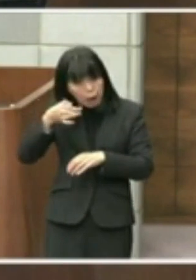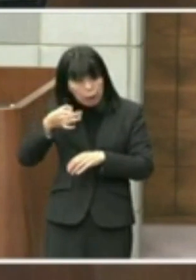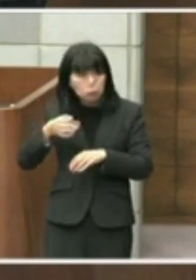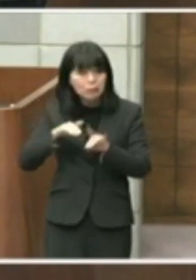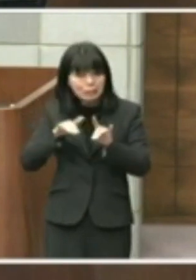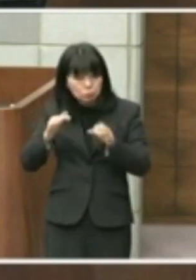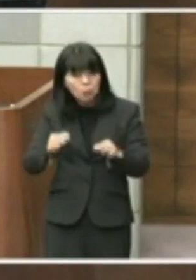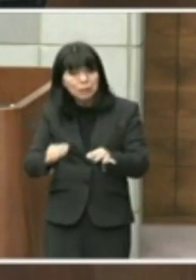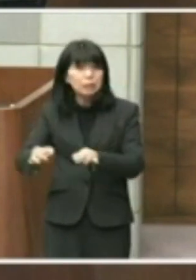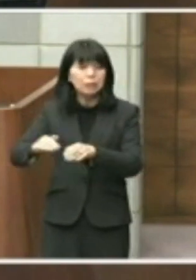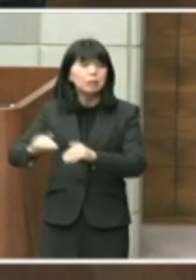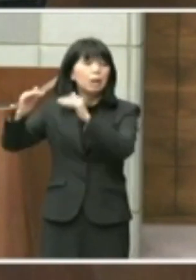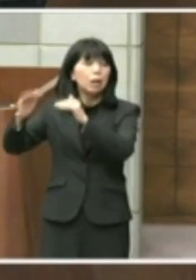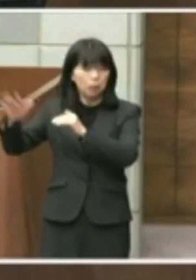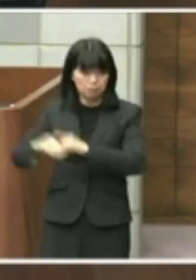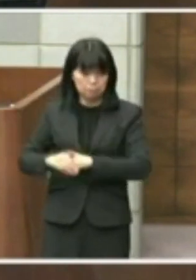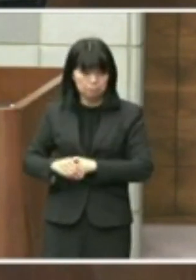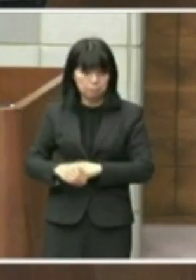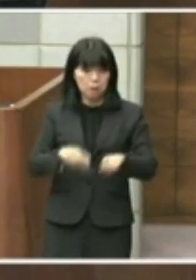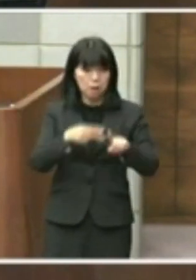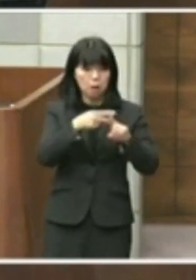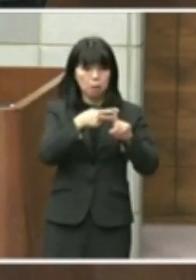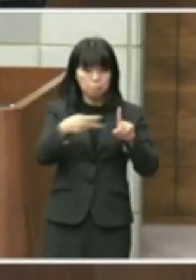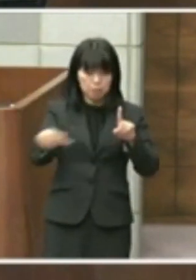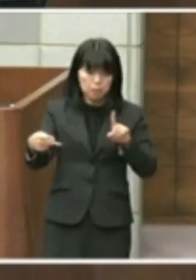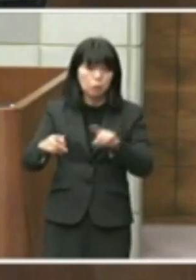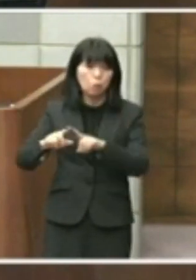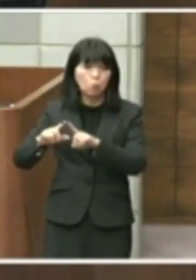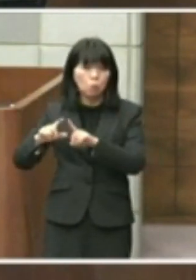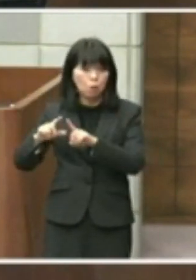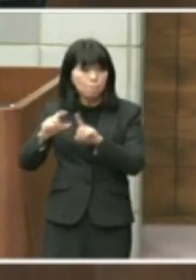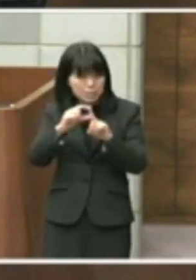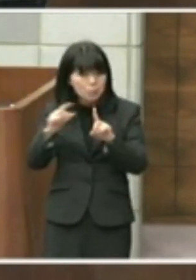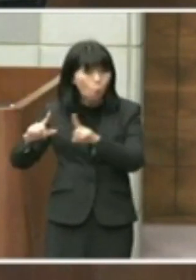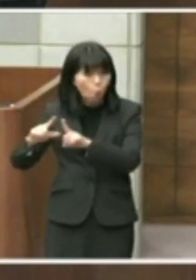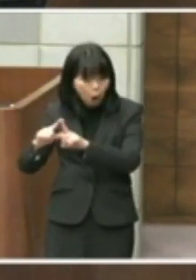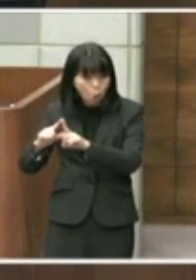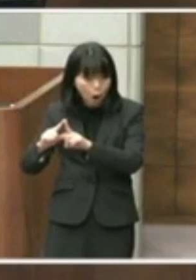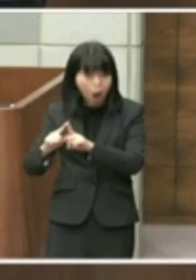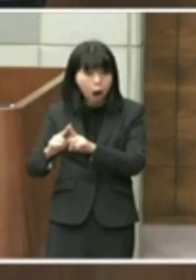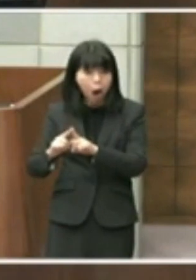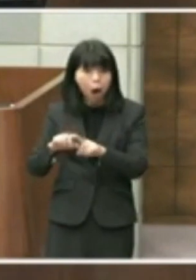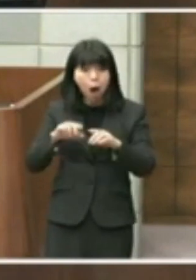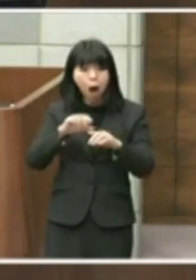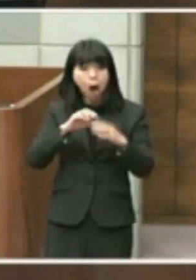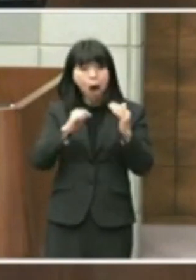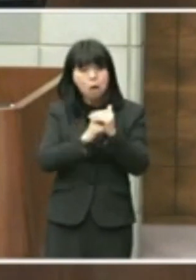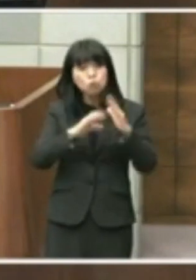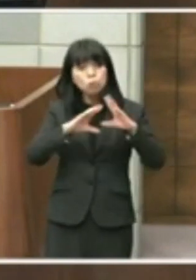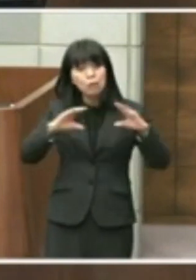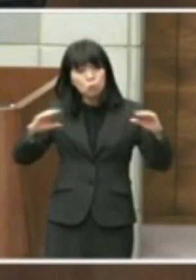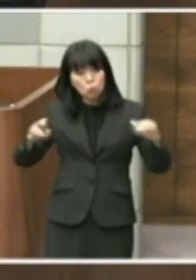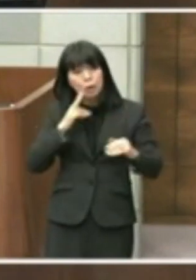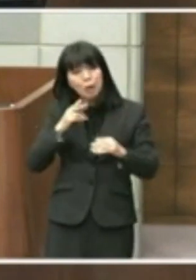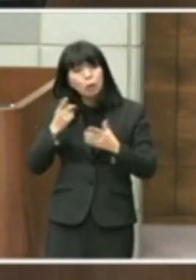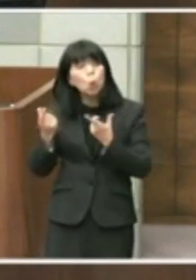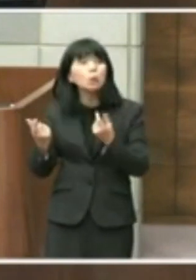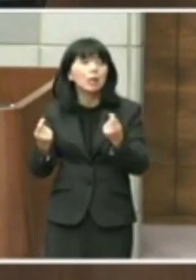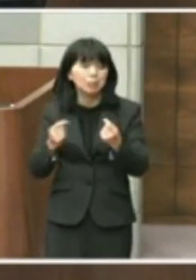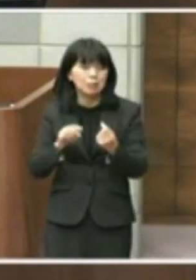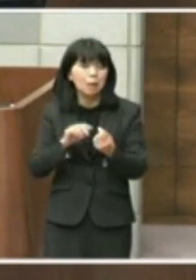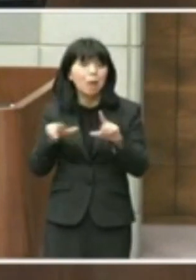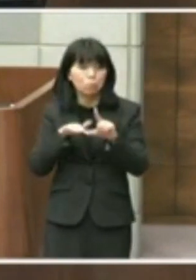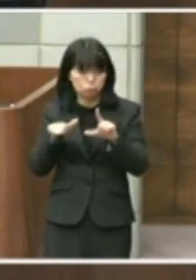ました。PFOA はアスベストやタバコの煙と同じレベルに、PFOS